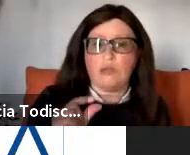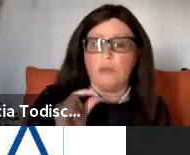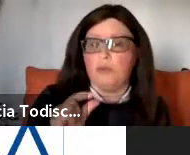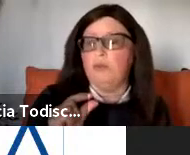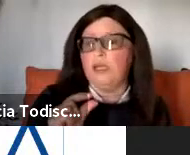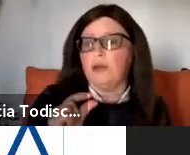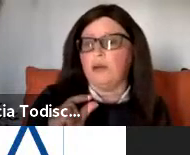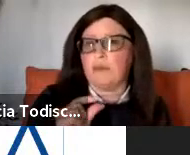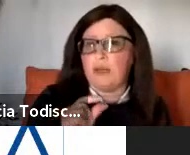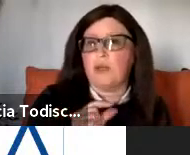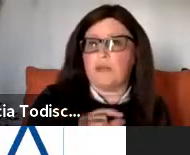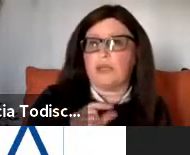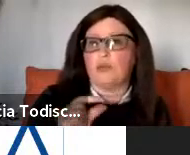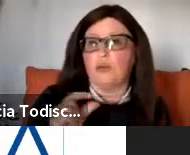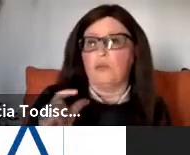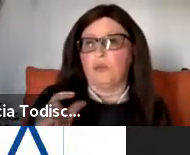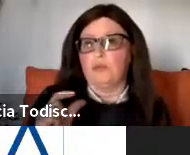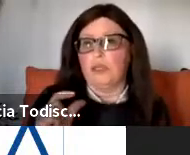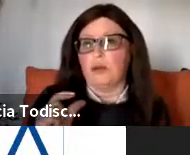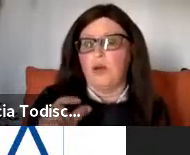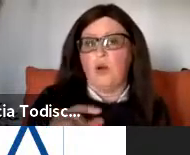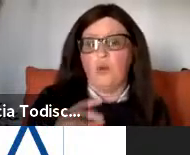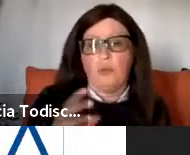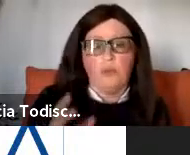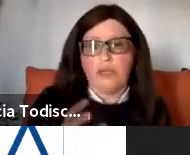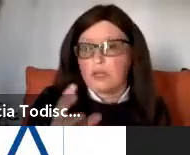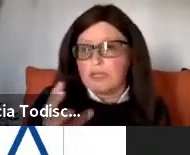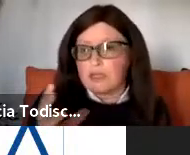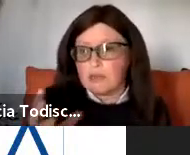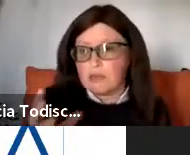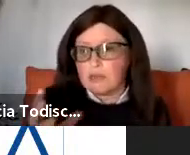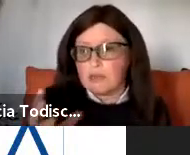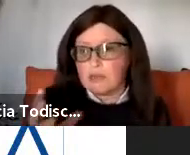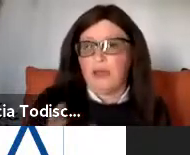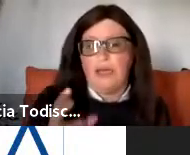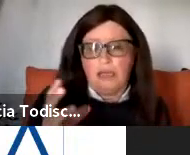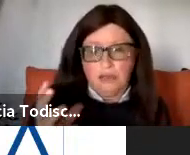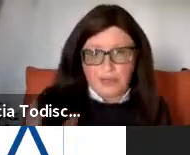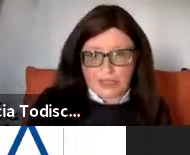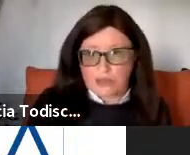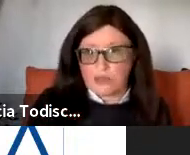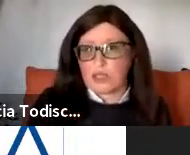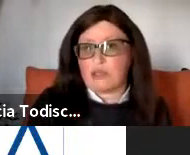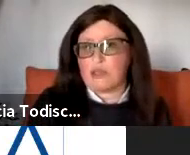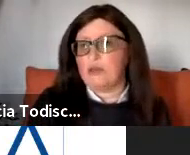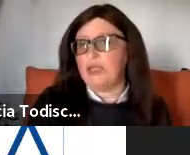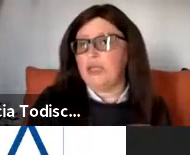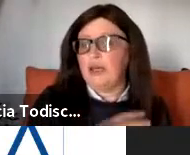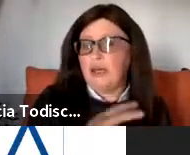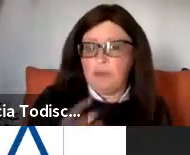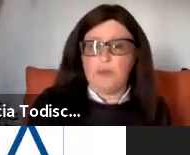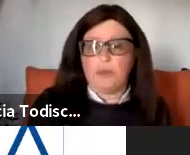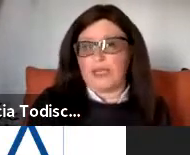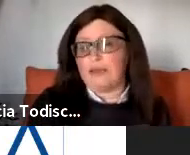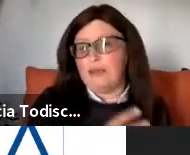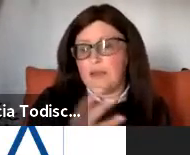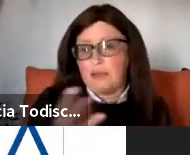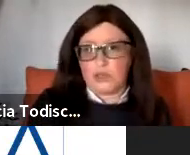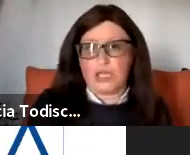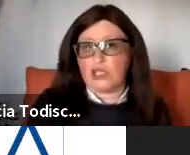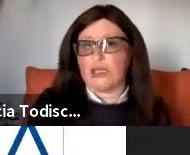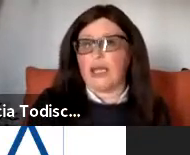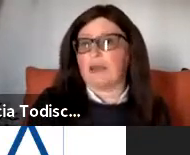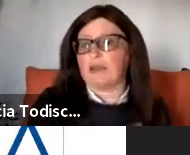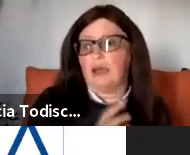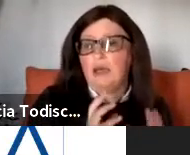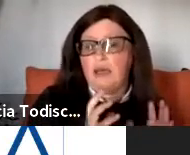di questo pubblico che abbiamo chiamato non pubblico, un pubblico che si organizza in diverse associazioni. Le più importanti le